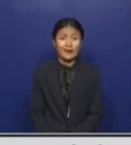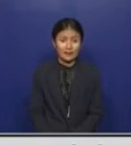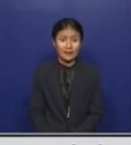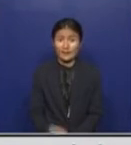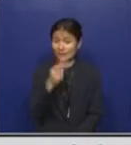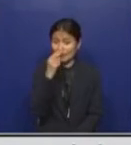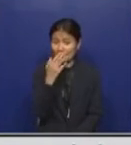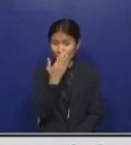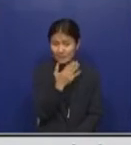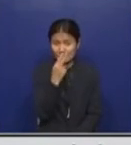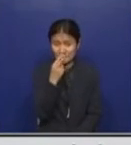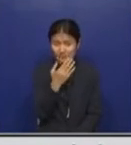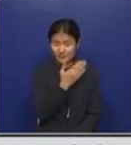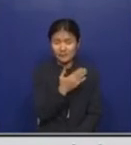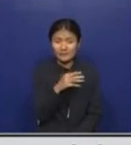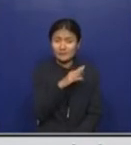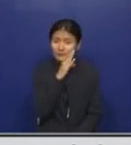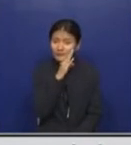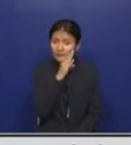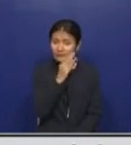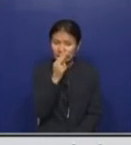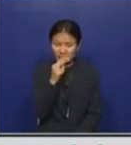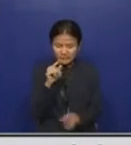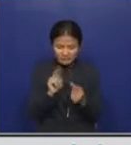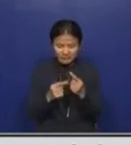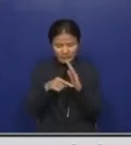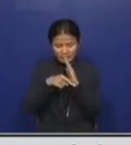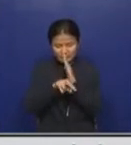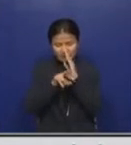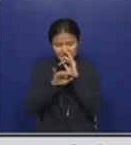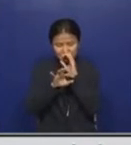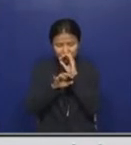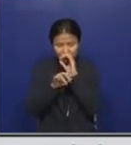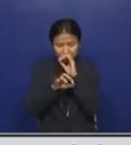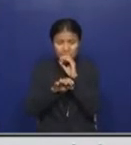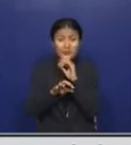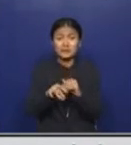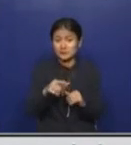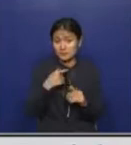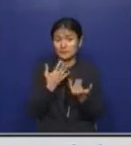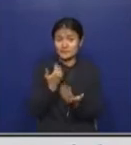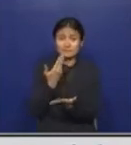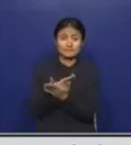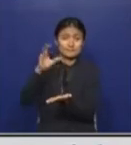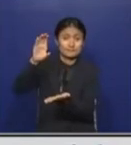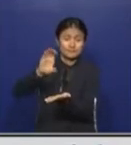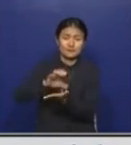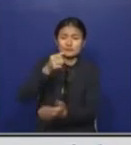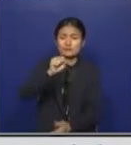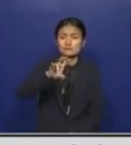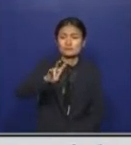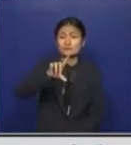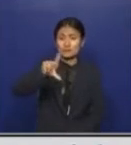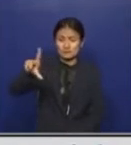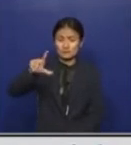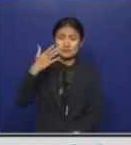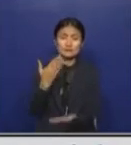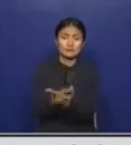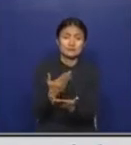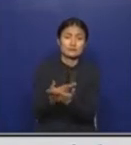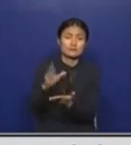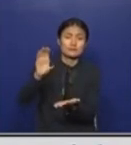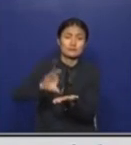ท่านประธานคะหาดดวงตะวันจังหวัดระยองนะคะตั้งงบประมาณไว้17กว่าล้านบาทและยังมีงบผู